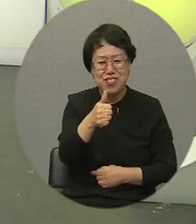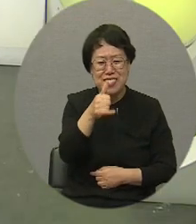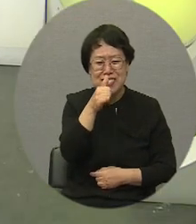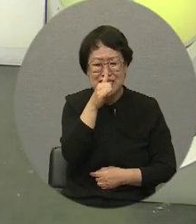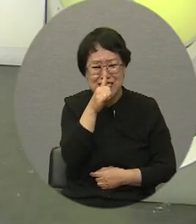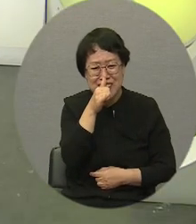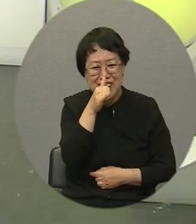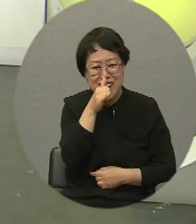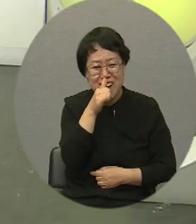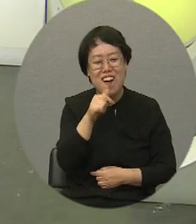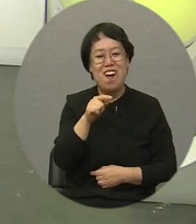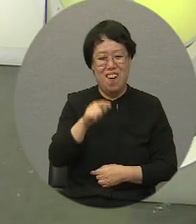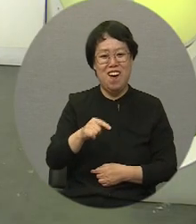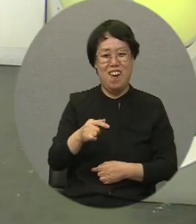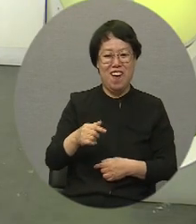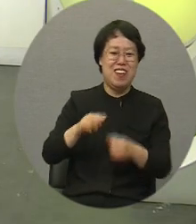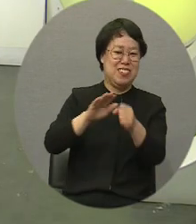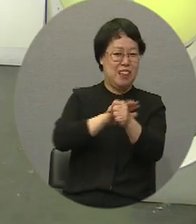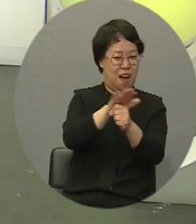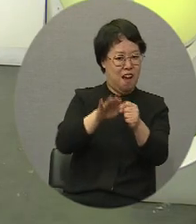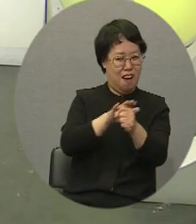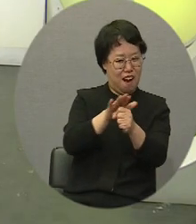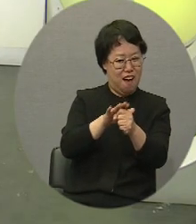사람도 젊음도 내